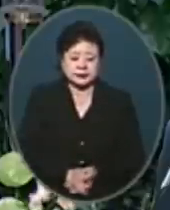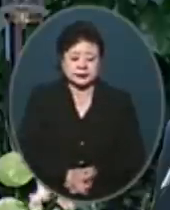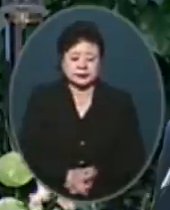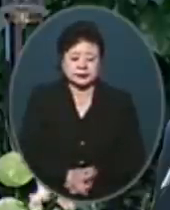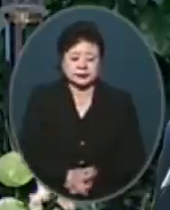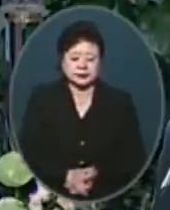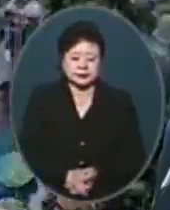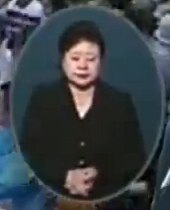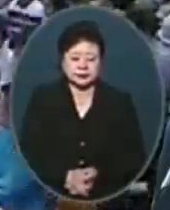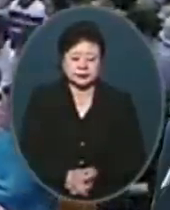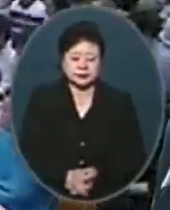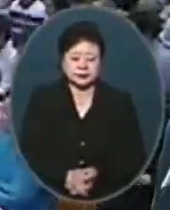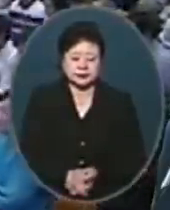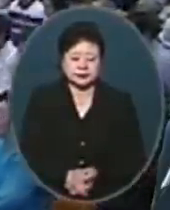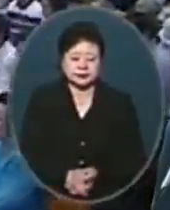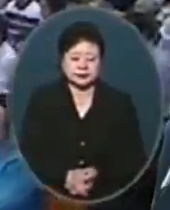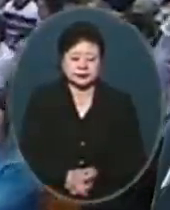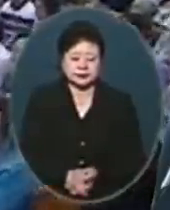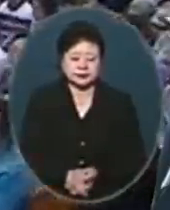아멘.